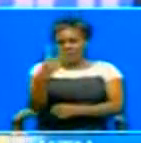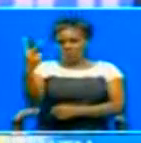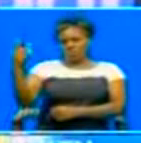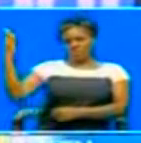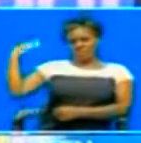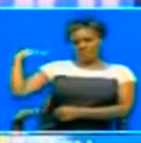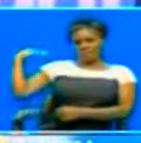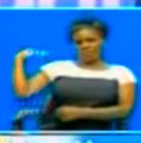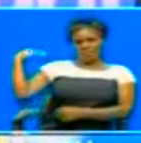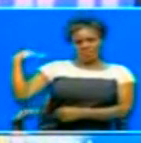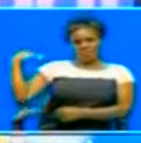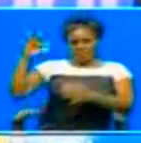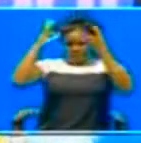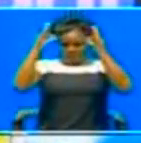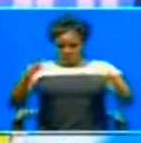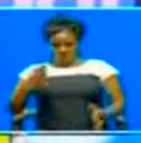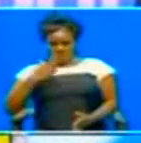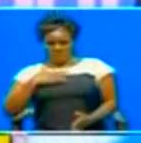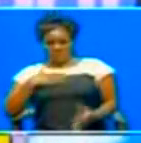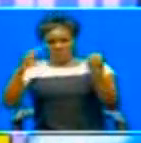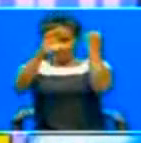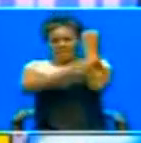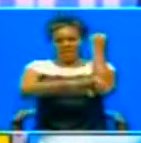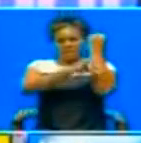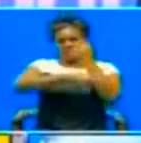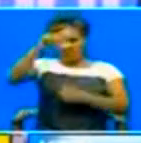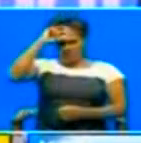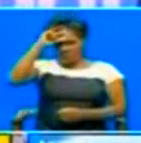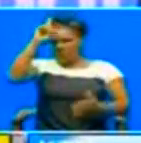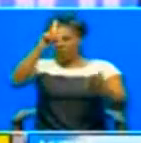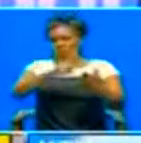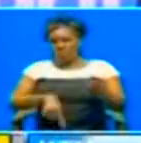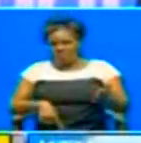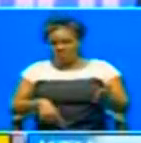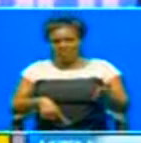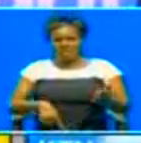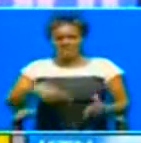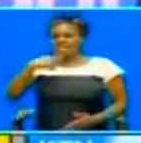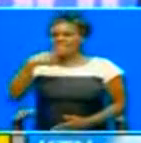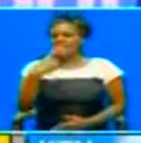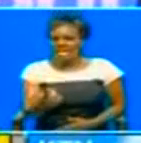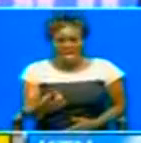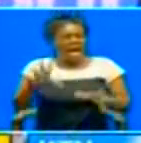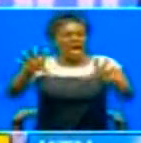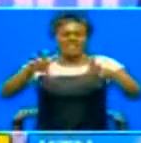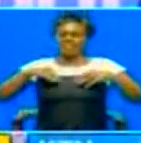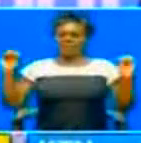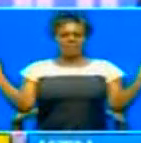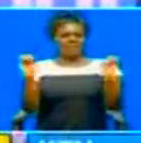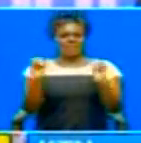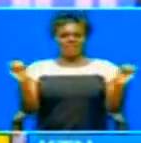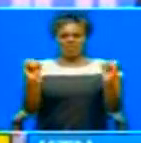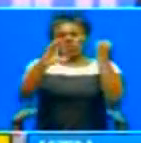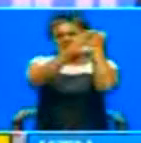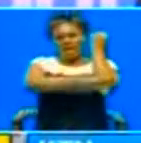zimepita. Na kauli yetu kama nchi, kama serikali ni kusema kuwa hatutakubali